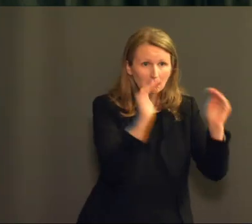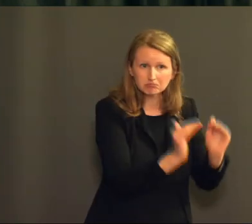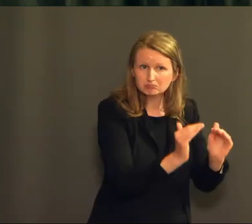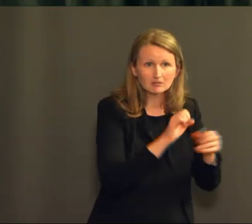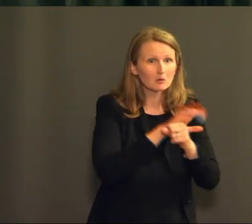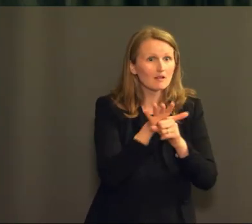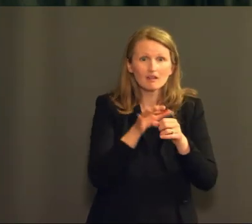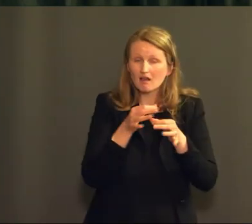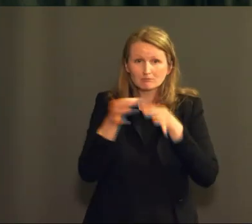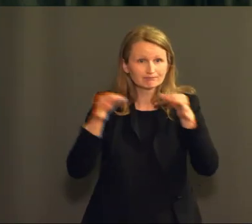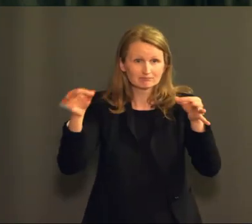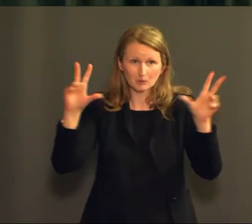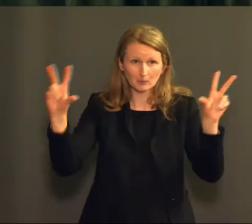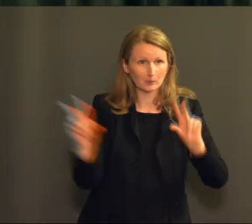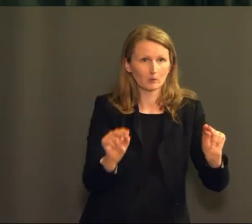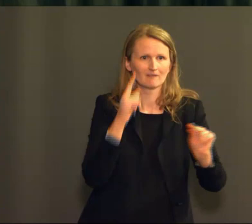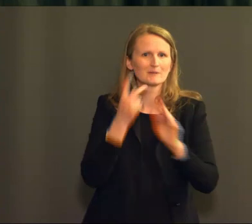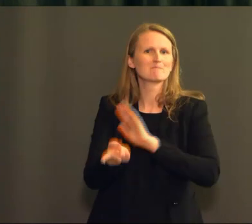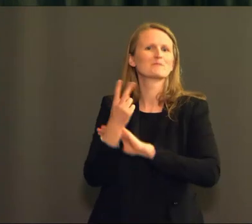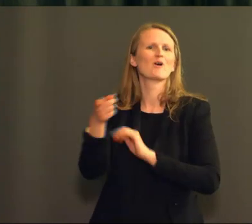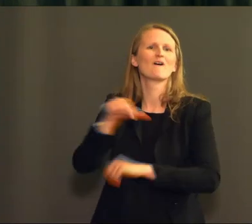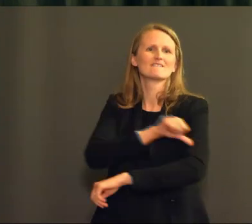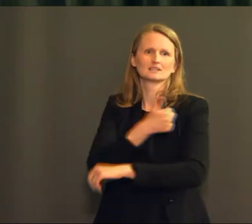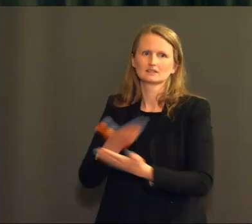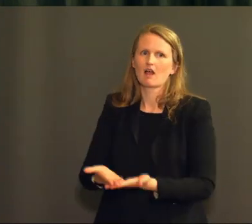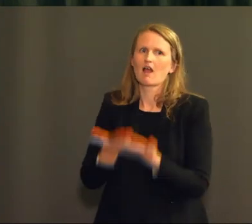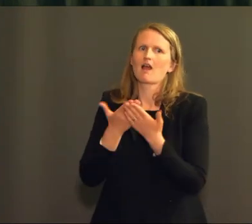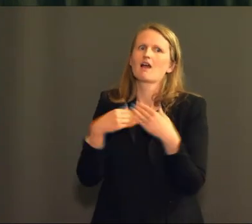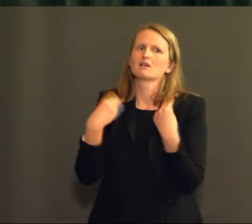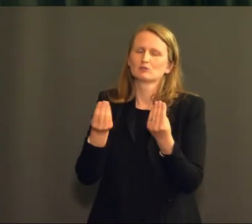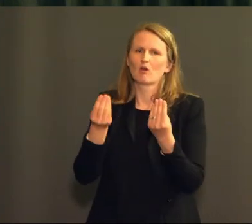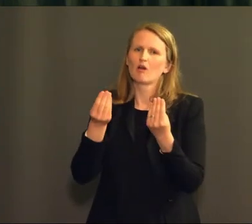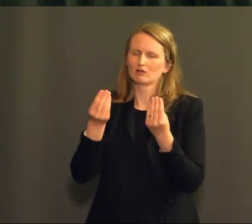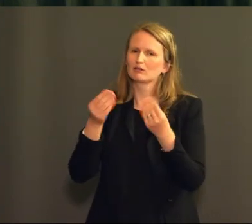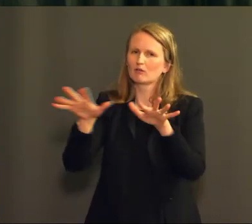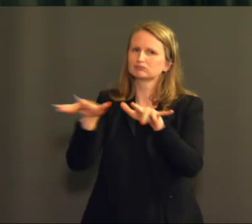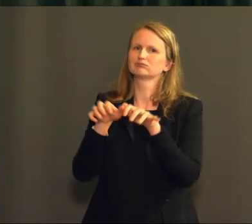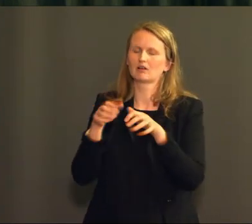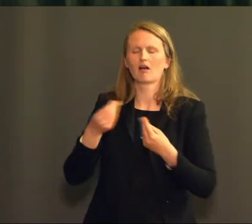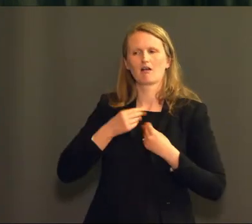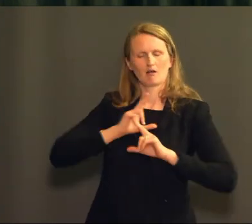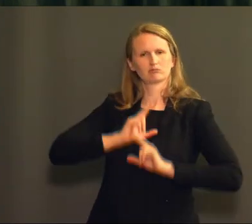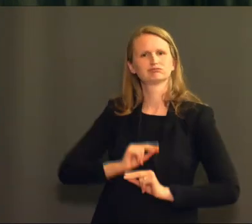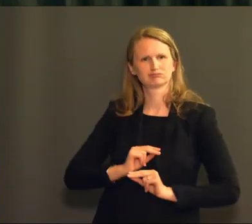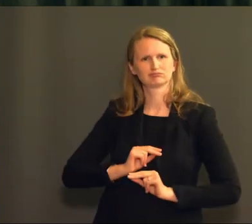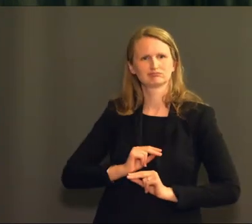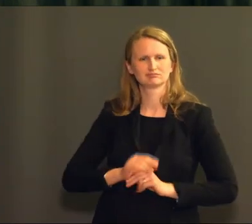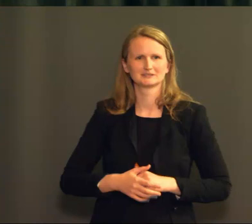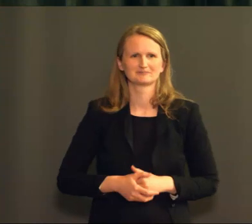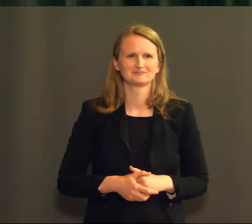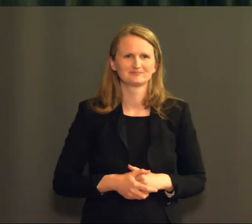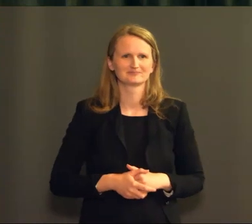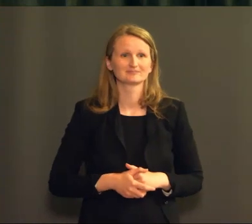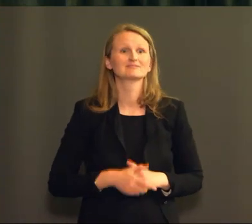la vaccination porte ses fruits. Le rapport fournit des indications importantes pour mieux guider les secteurs et développer les